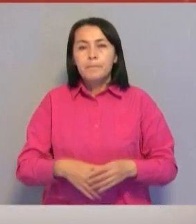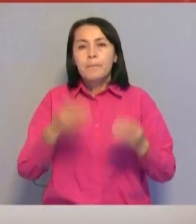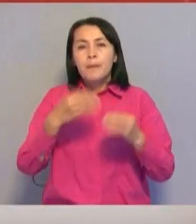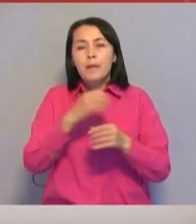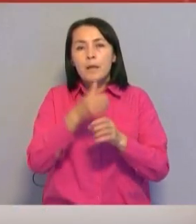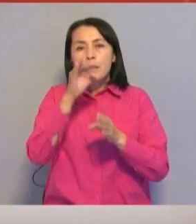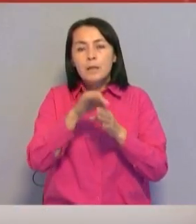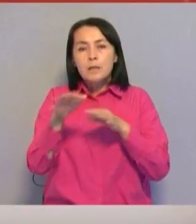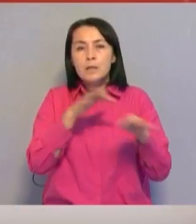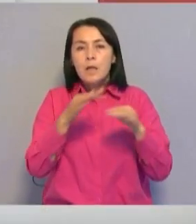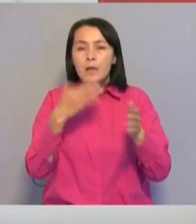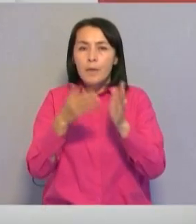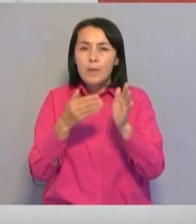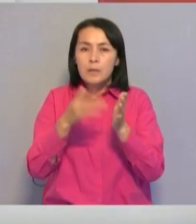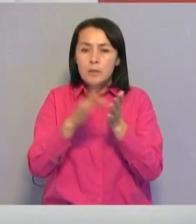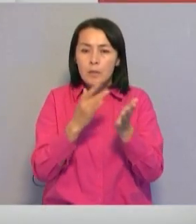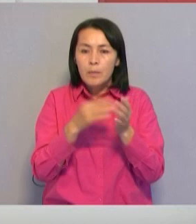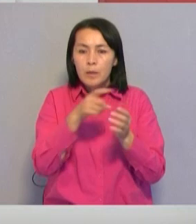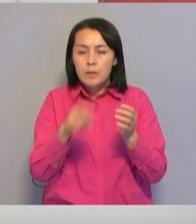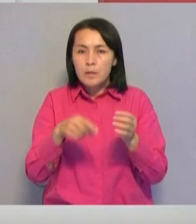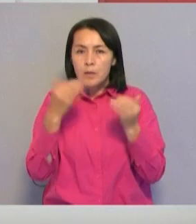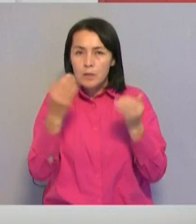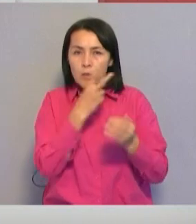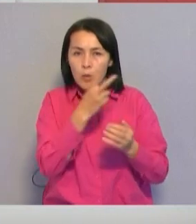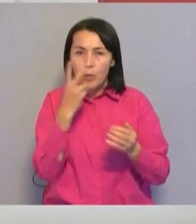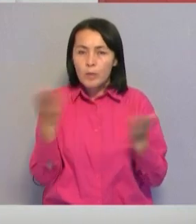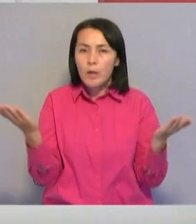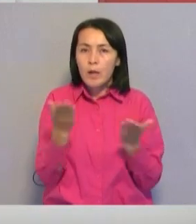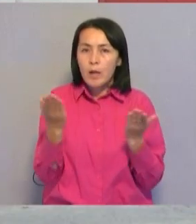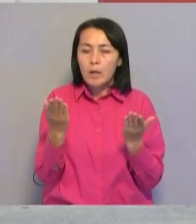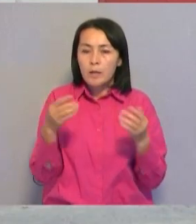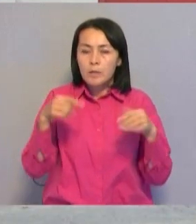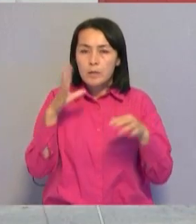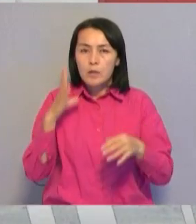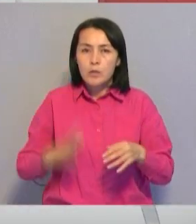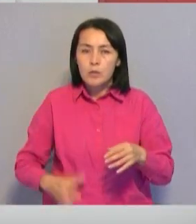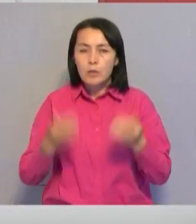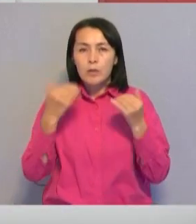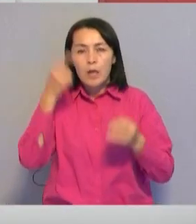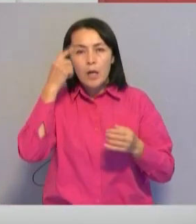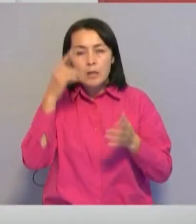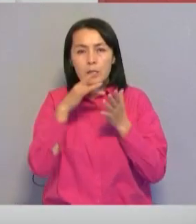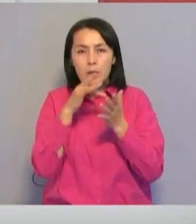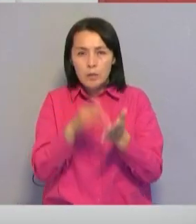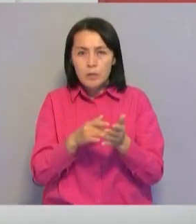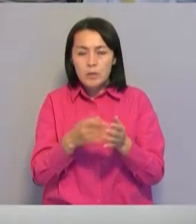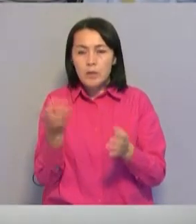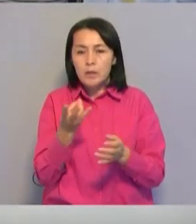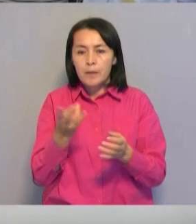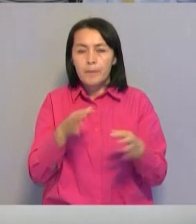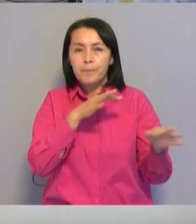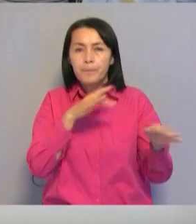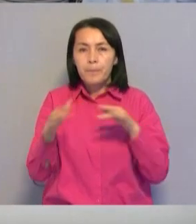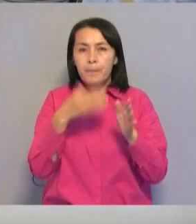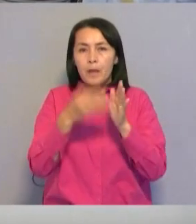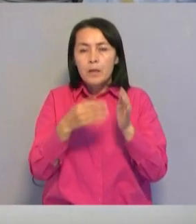Основная цель – профилактика. Мы пригласили бухгалтеров, чтобы они наглядно увидели, какие последствия могут быть. Надеюсь, экскурсия окажется полезной.